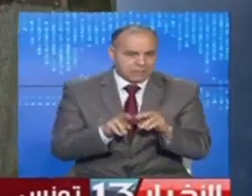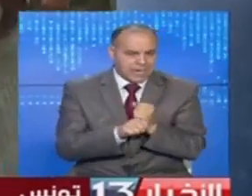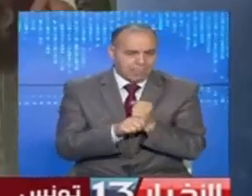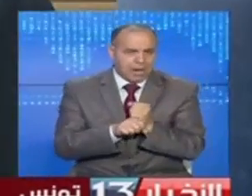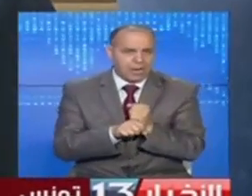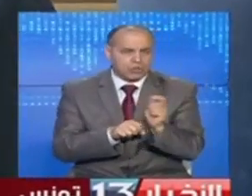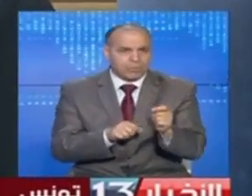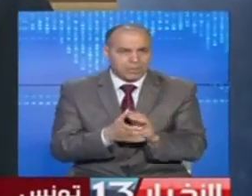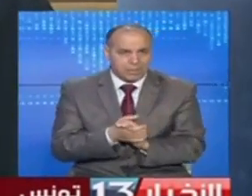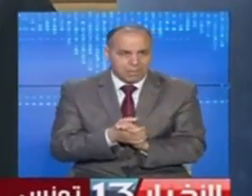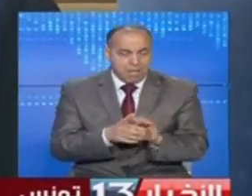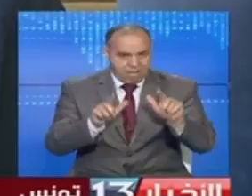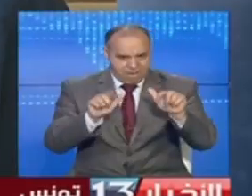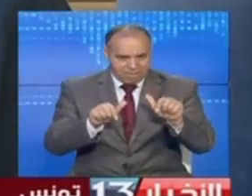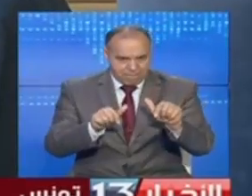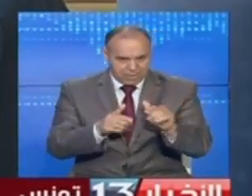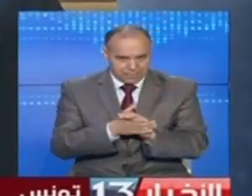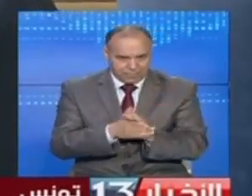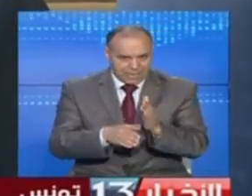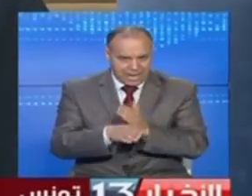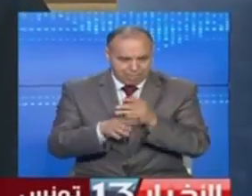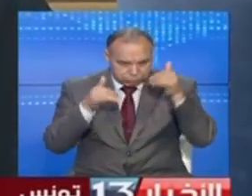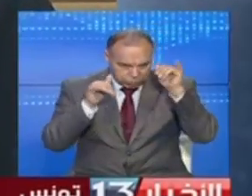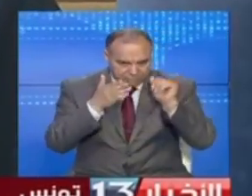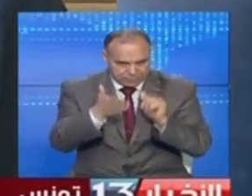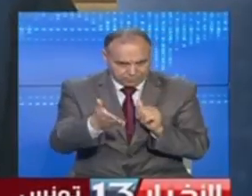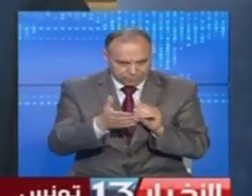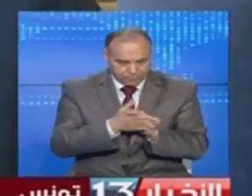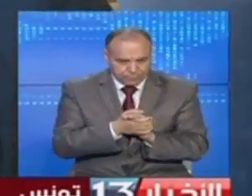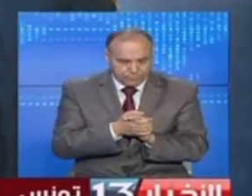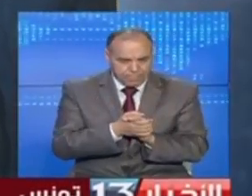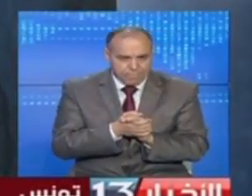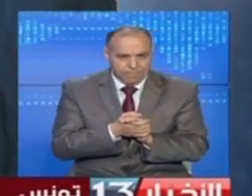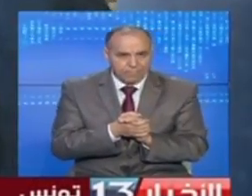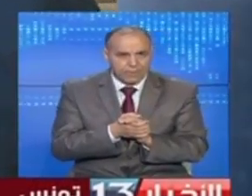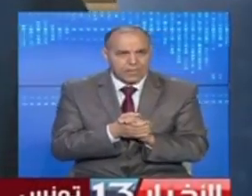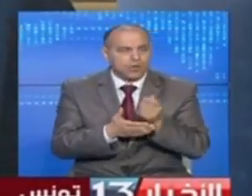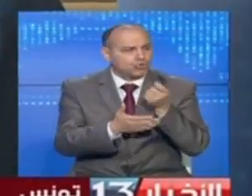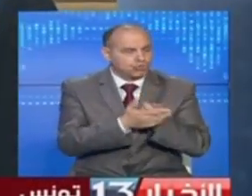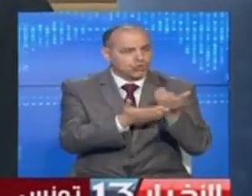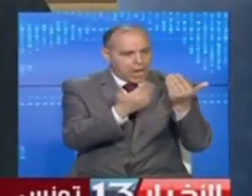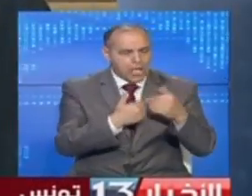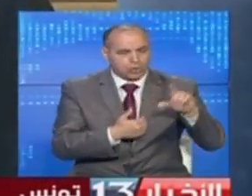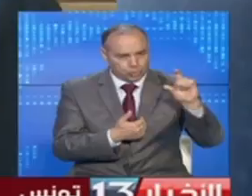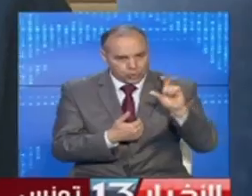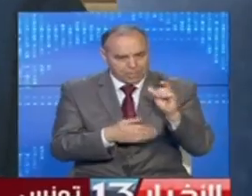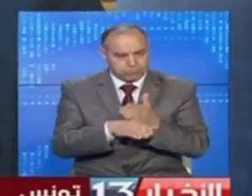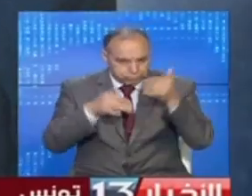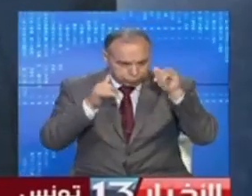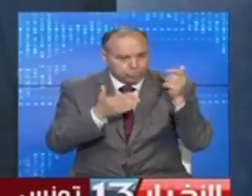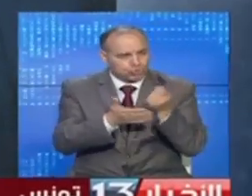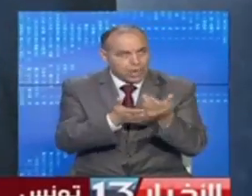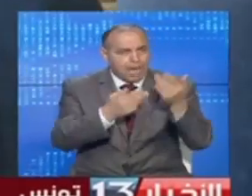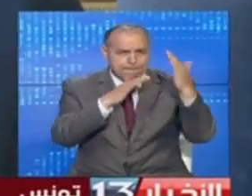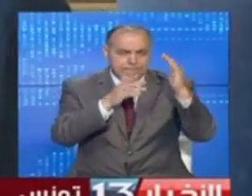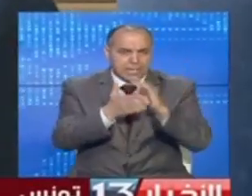أسواق الدواب. نوفر هذه المادة من لحم البقر، التجأنا إلى توريد كميات قليلة من لحم البقر